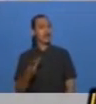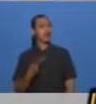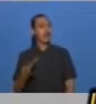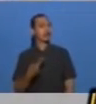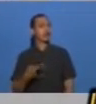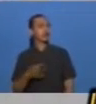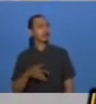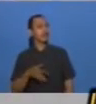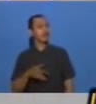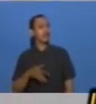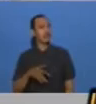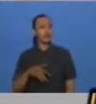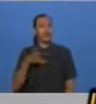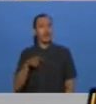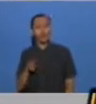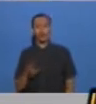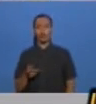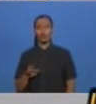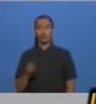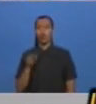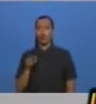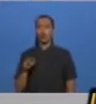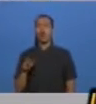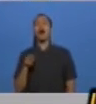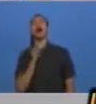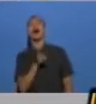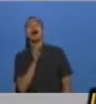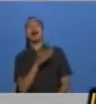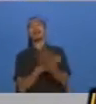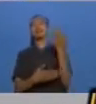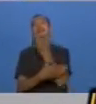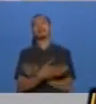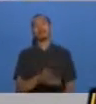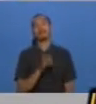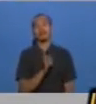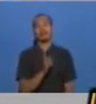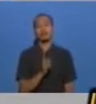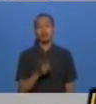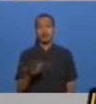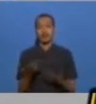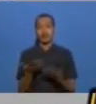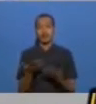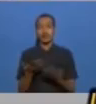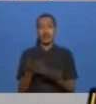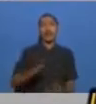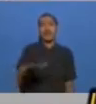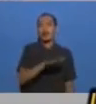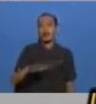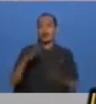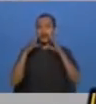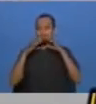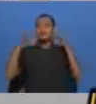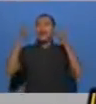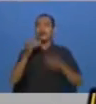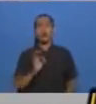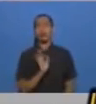selalu dinyatakan sebagai disabilitas, ya. Karena belum ada keraman lingkungan ini, akhirnya kami menjadi kelompok rentan. Gitu.